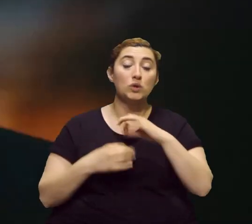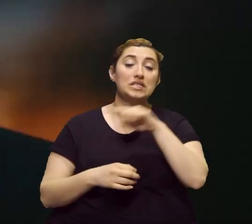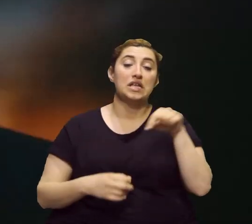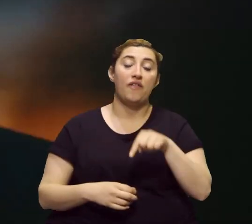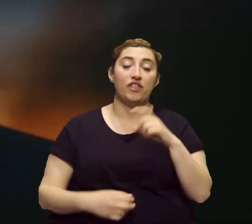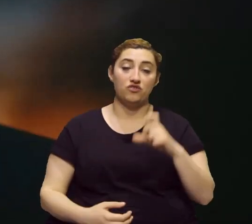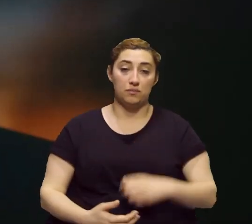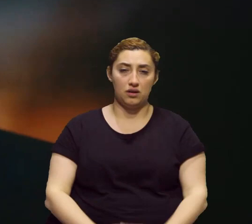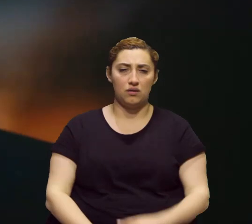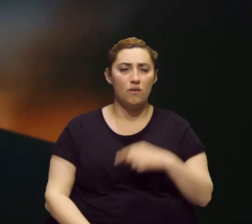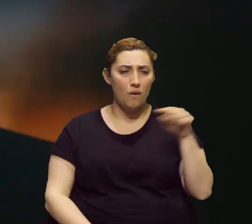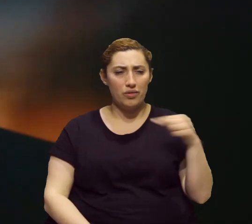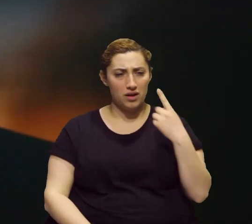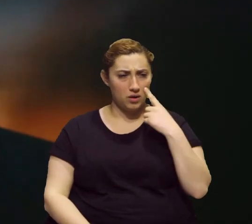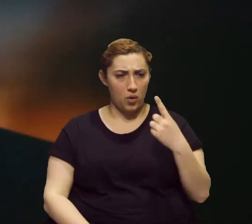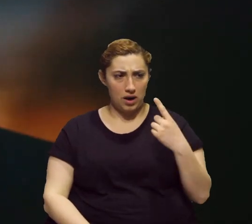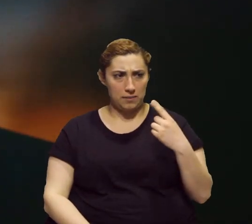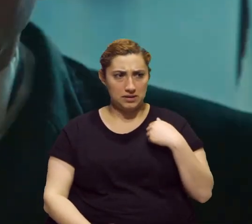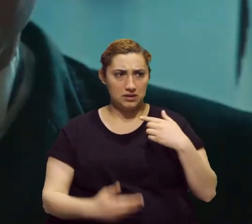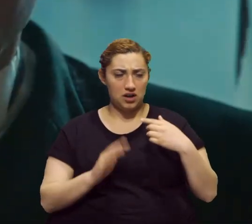Cemil. Onlara karşı mıyız?